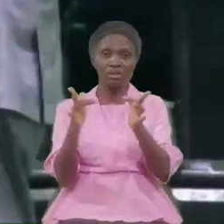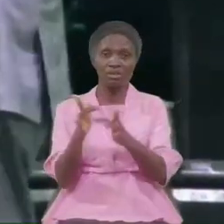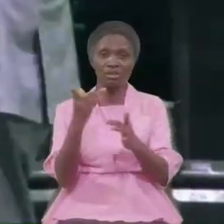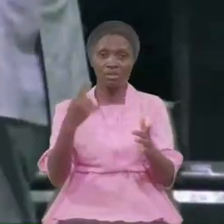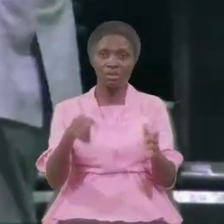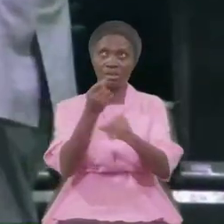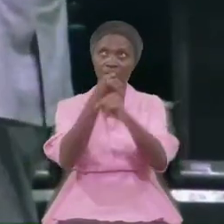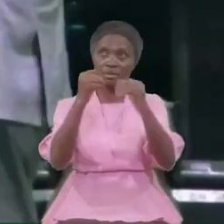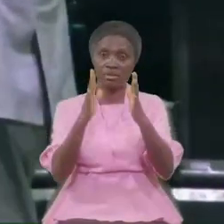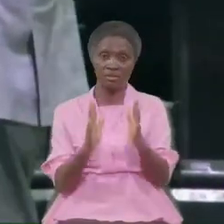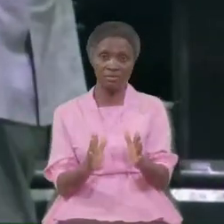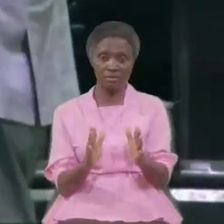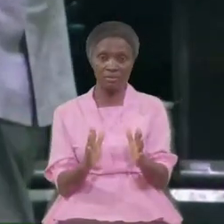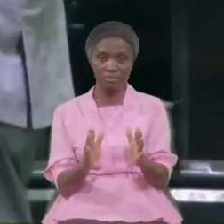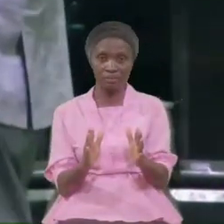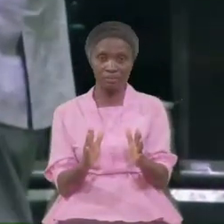Jésus le Sauveur,